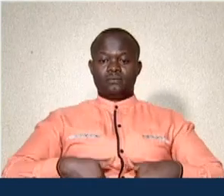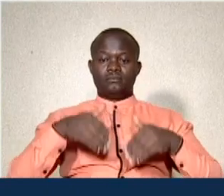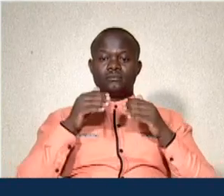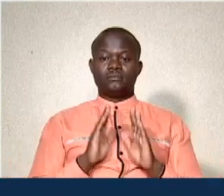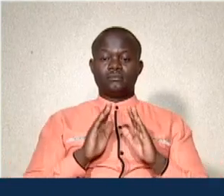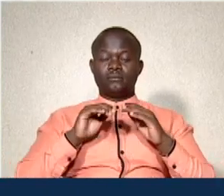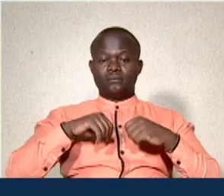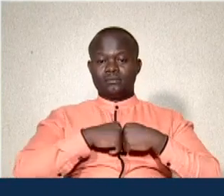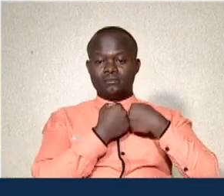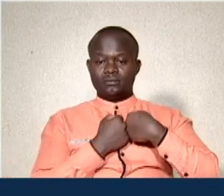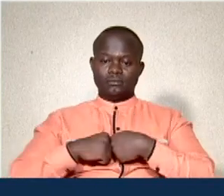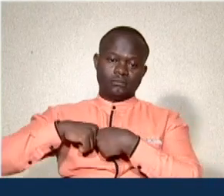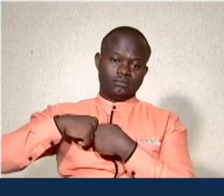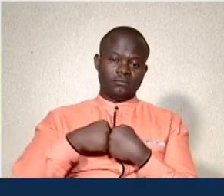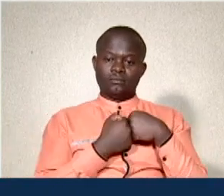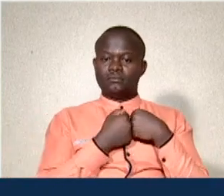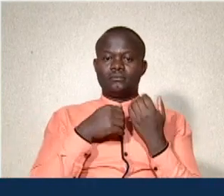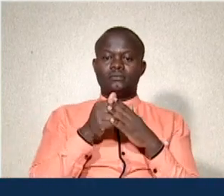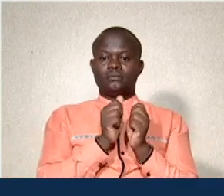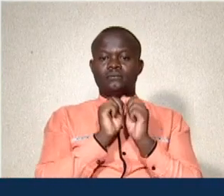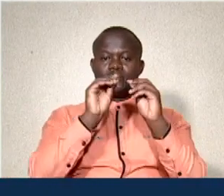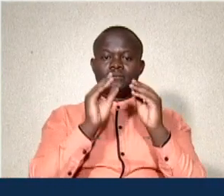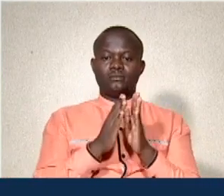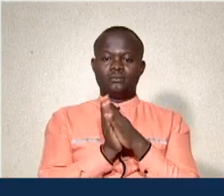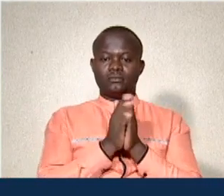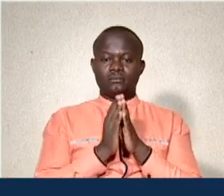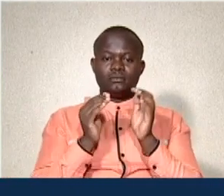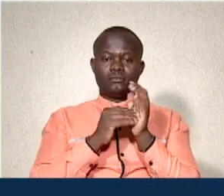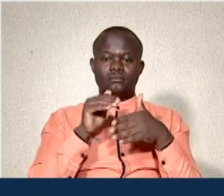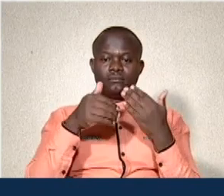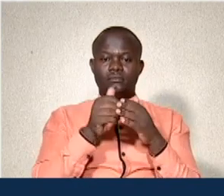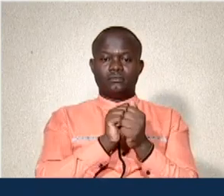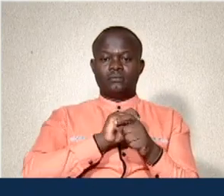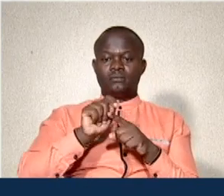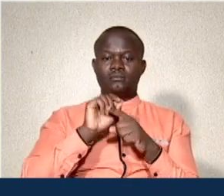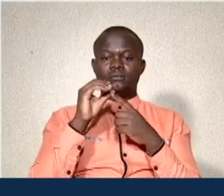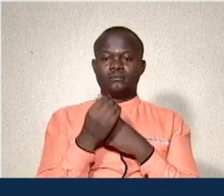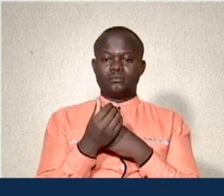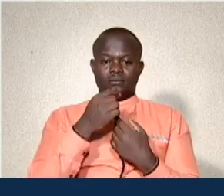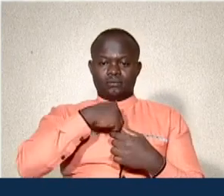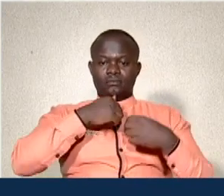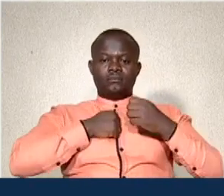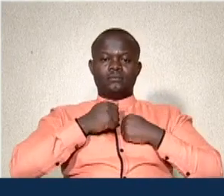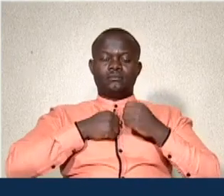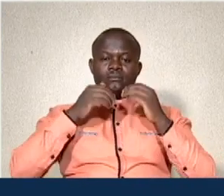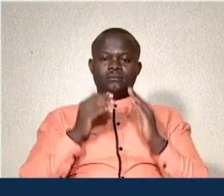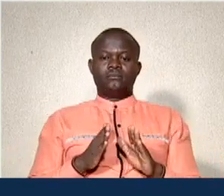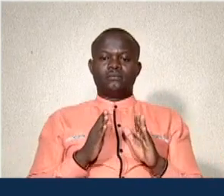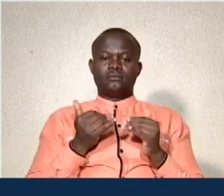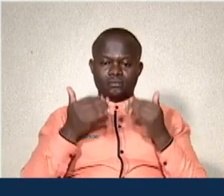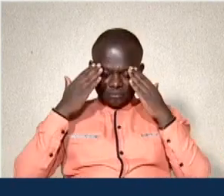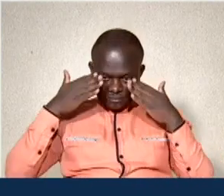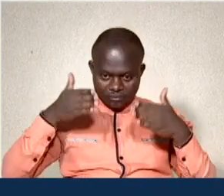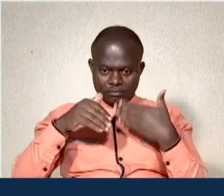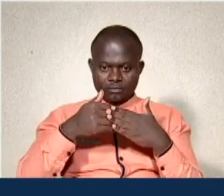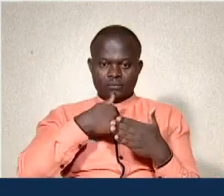mu guhangana no kubigisha amateka no kubatoza umuco wa Ndi Umunyarwanda. Icyo dushyize imbere rero ni